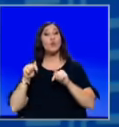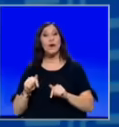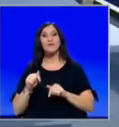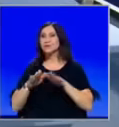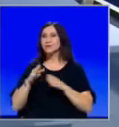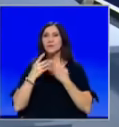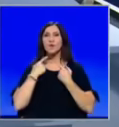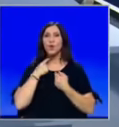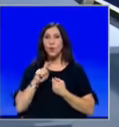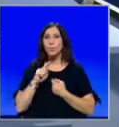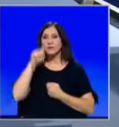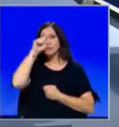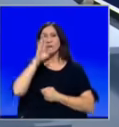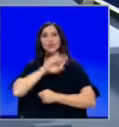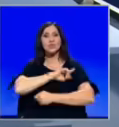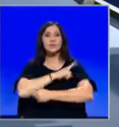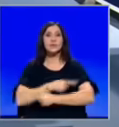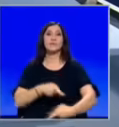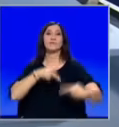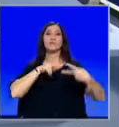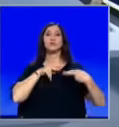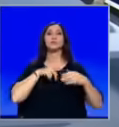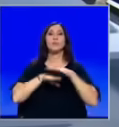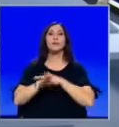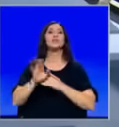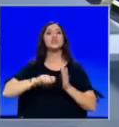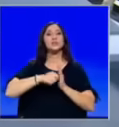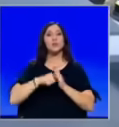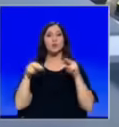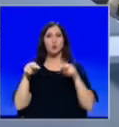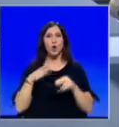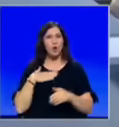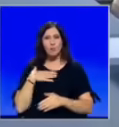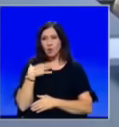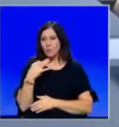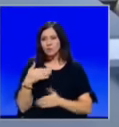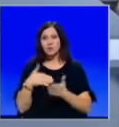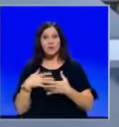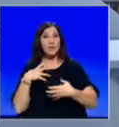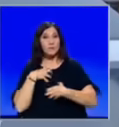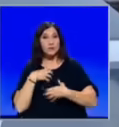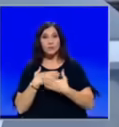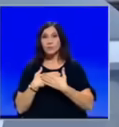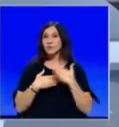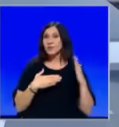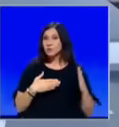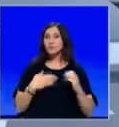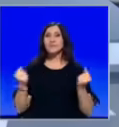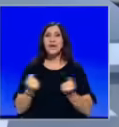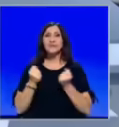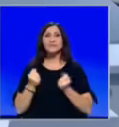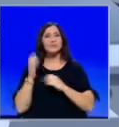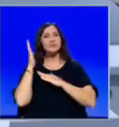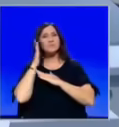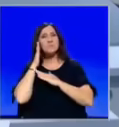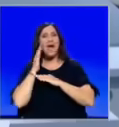се губят. Германия ще засили депортациите на мигранти и ще затегне контрола. Има ли опасност заради напрежението в Близкия изток да се активират